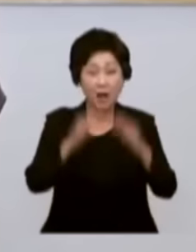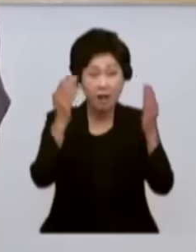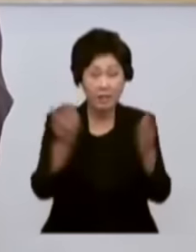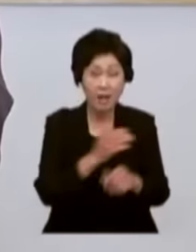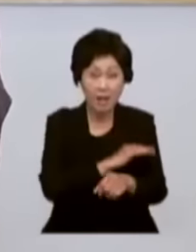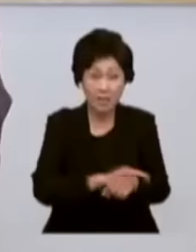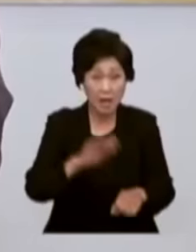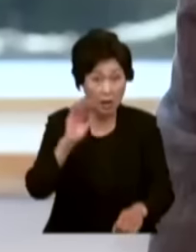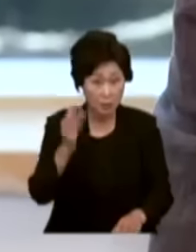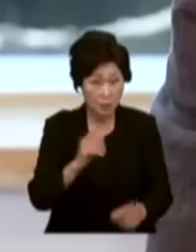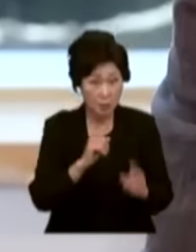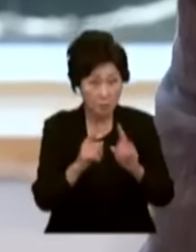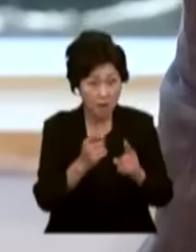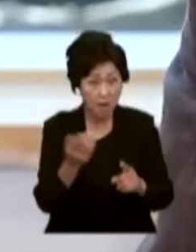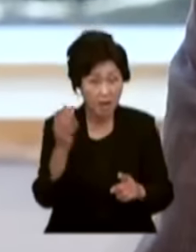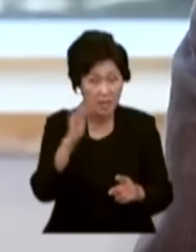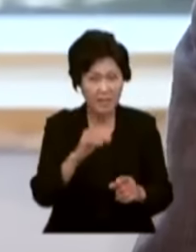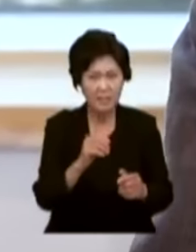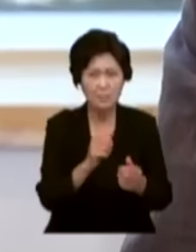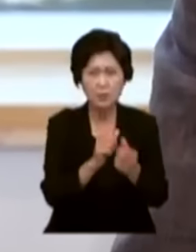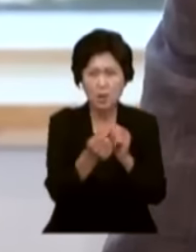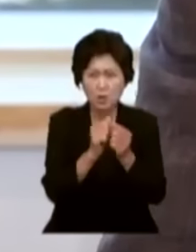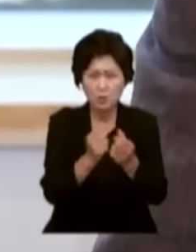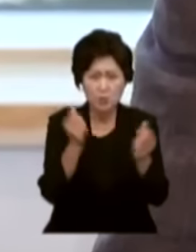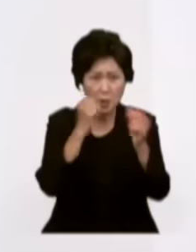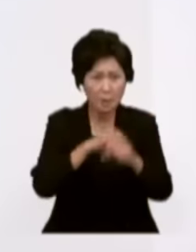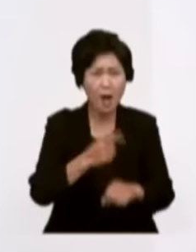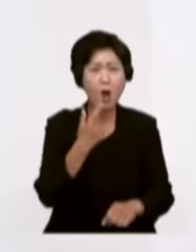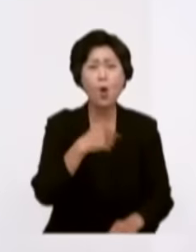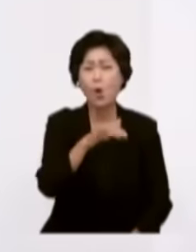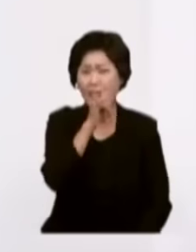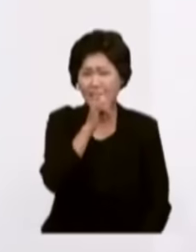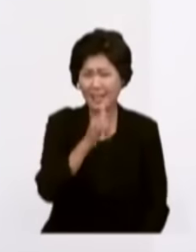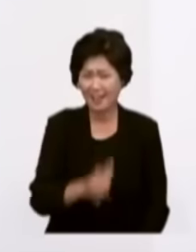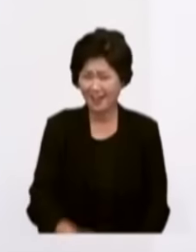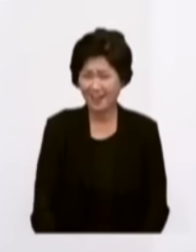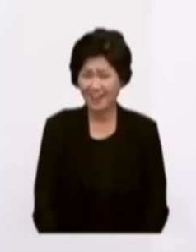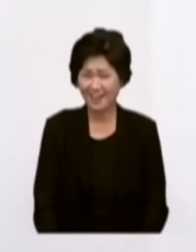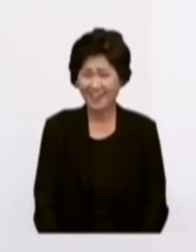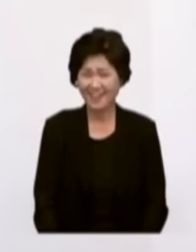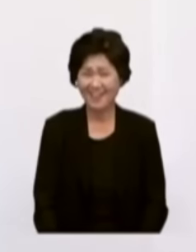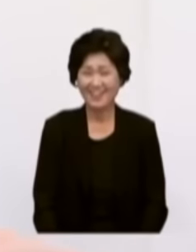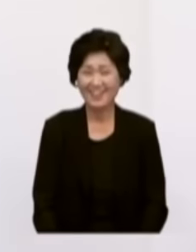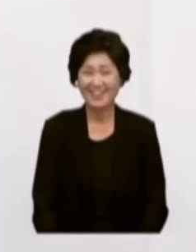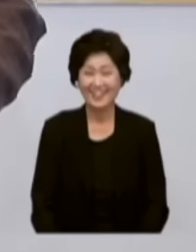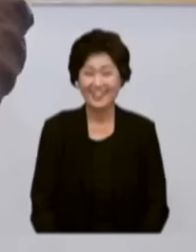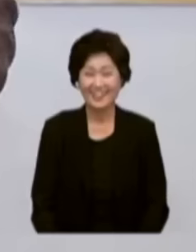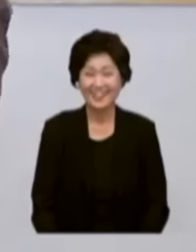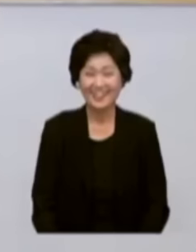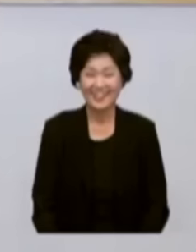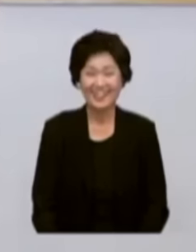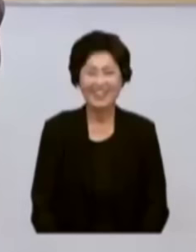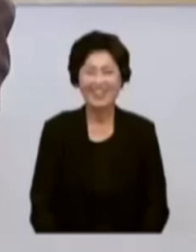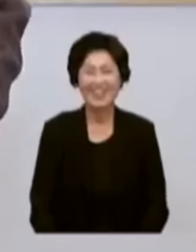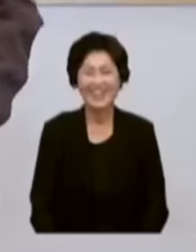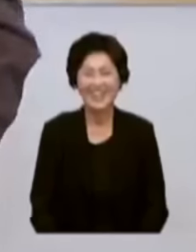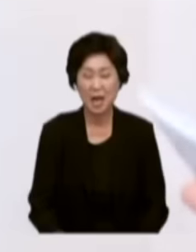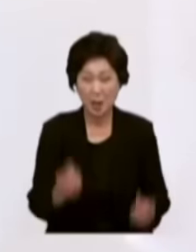잘 됐다고 하지만 주식 망했었잖아요. 뭐 그런 얘기도 예 많지. 네 많지. 인생에